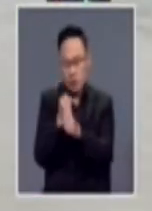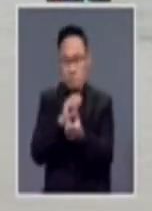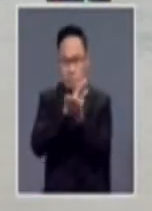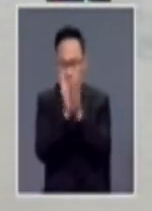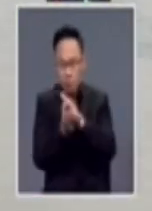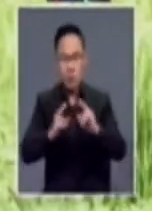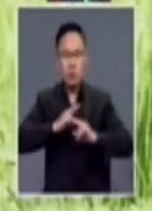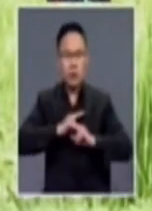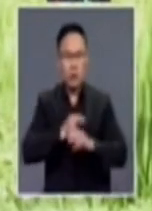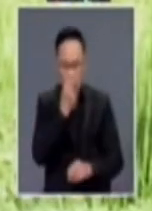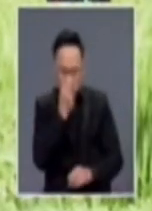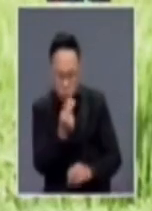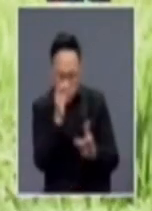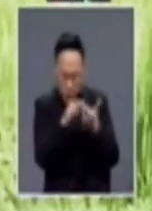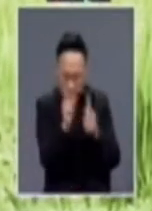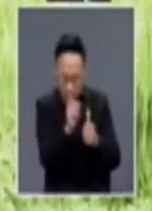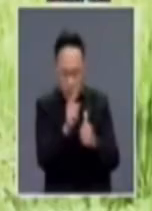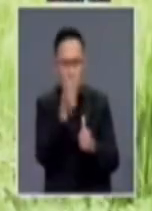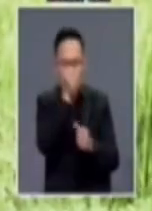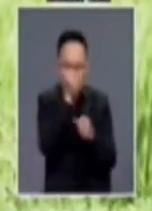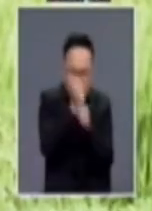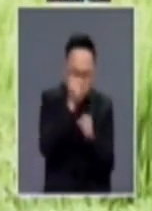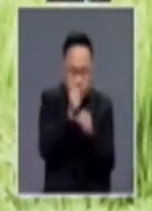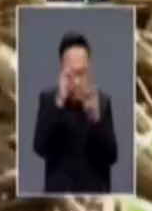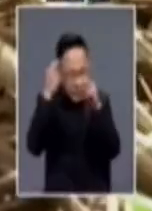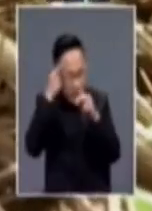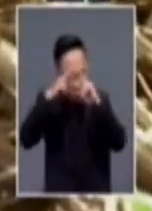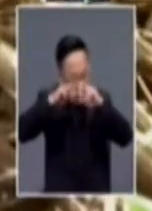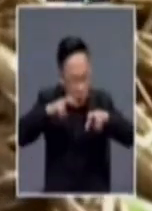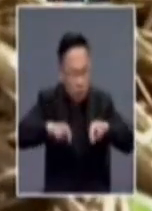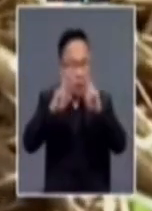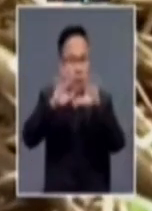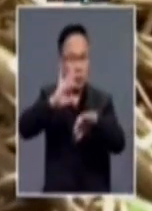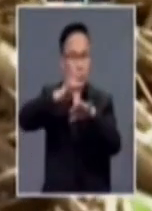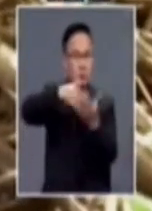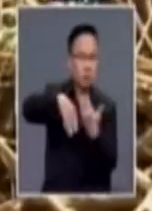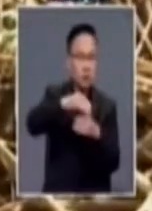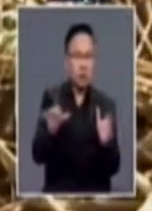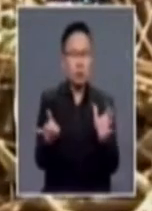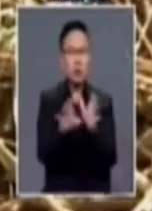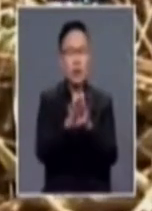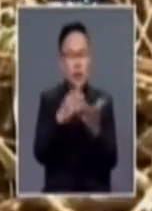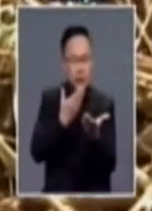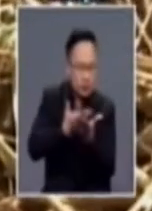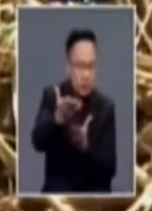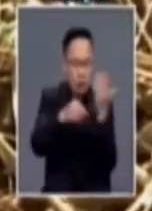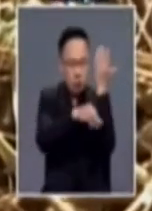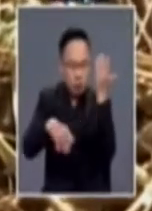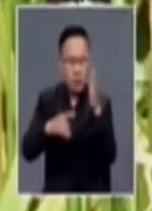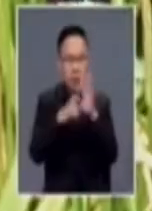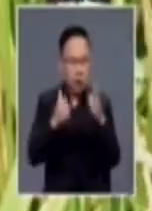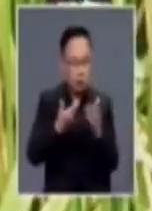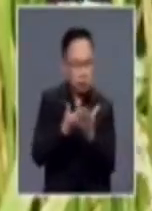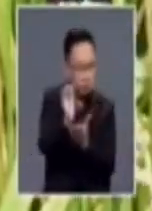พิสูจน์ทราบข้อสงสัยด้วยตนเองในการวิเคราะห์ระบบนิเวศก่อนตัดสินใจในการใช้ปุ๋ยและยารวมถึงเกษตรก